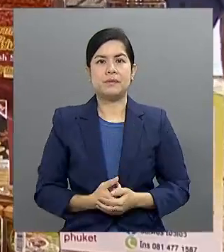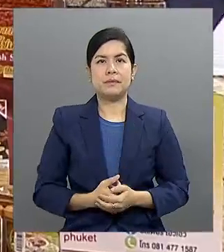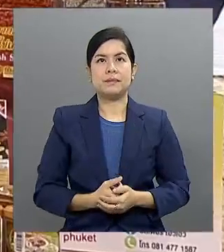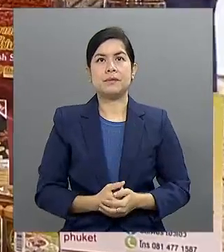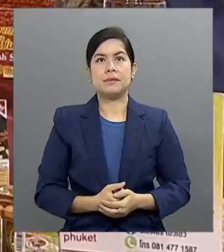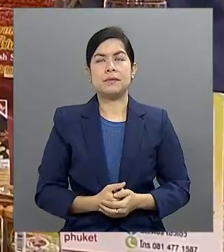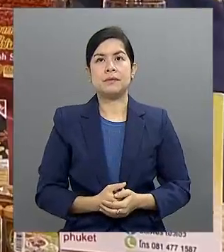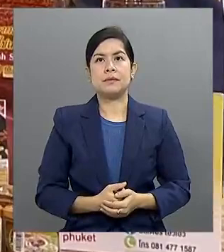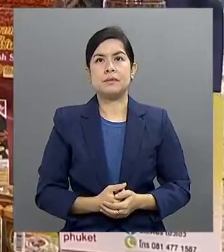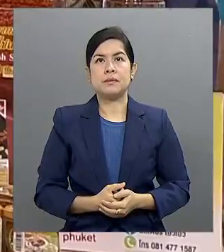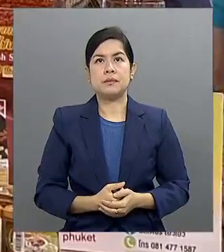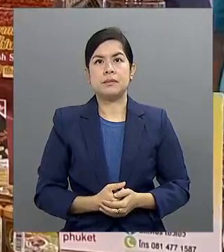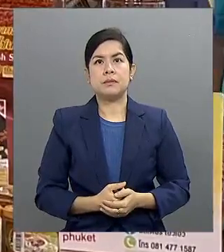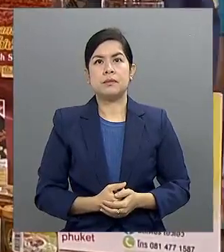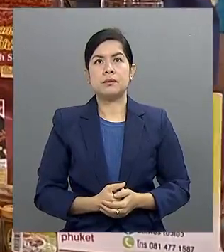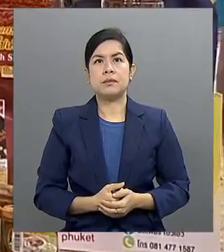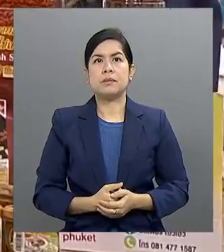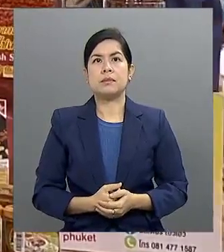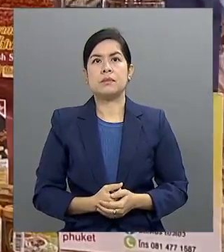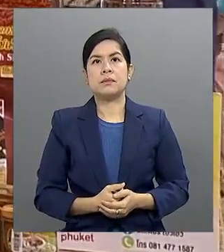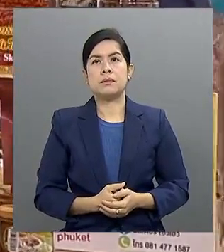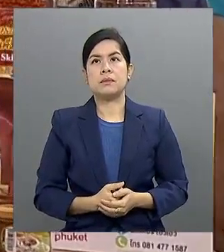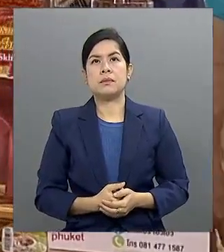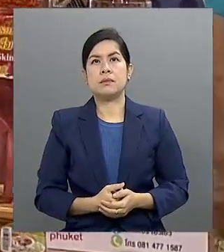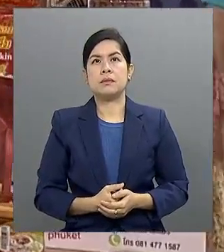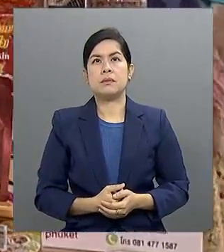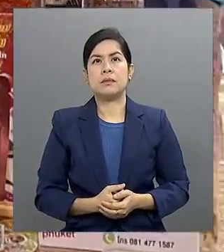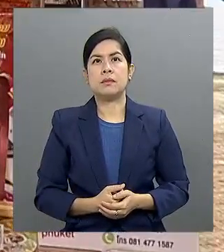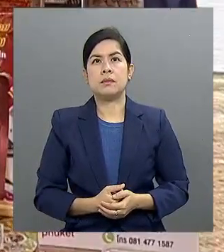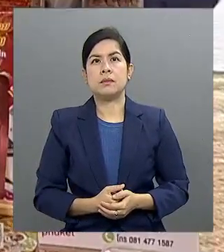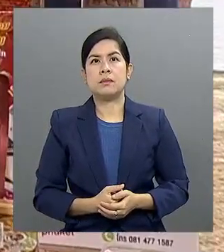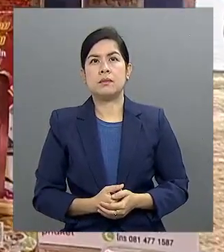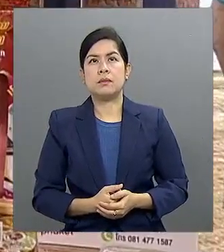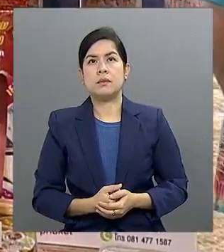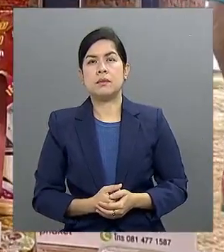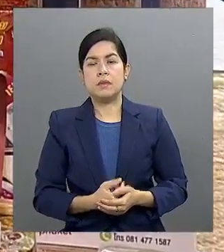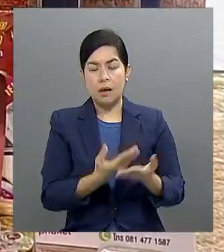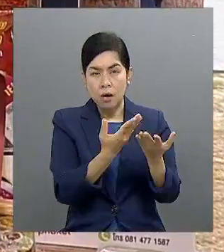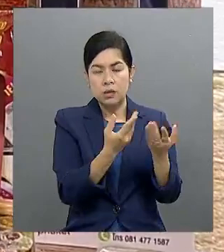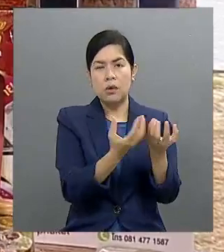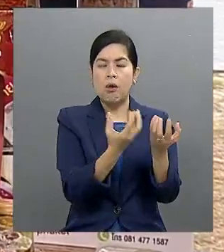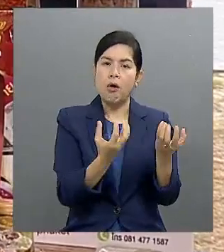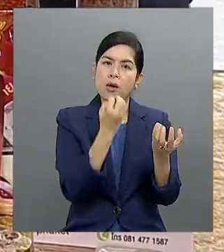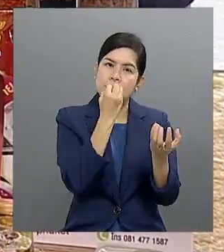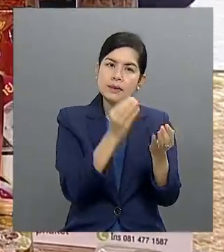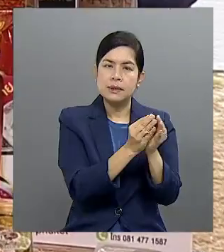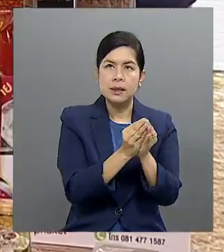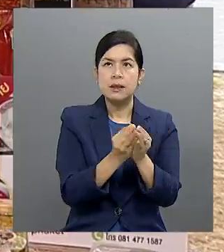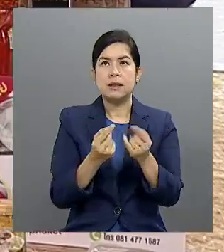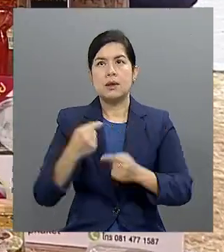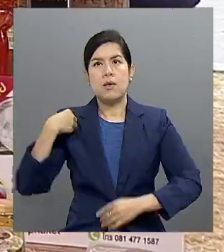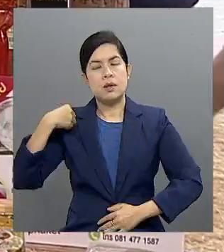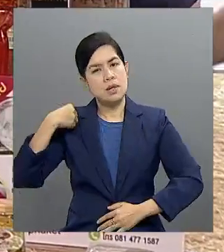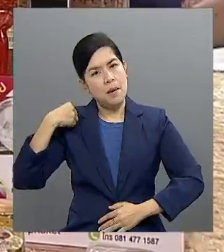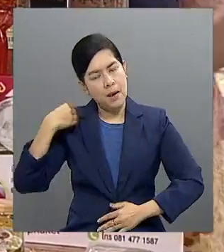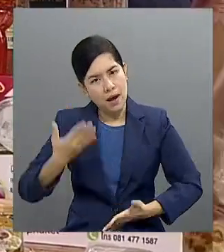ค่ะมาถึงช่วงของยุ้ยแล้วก็น้องต๊อบกันแล้วนะคะจากเรื่องของอาหารเรื่องของอาภรณ์มาที่เรื่องของอ